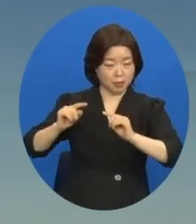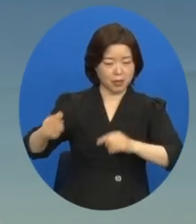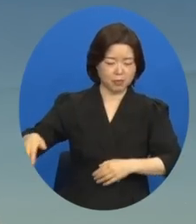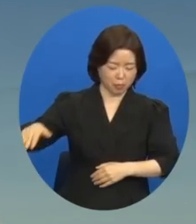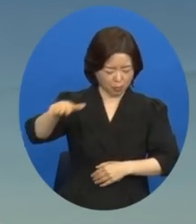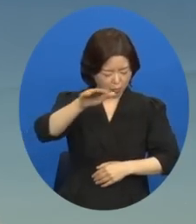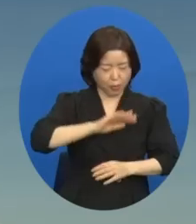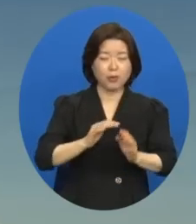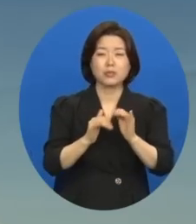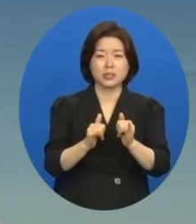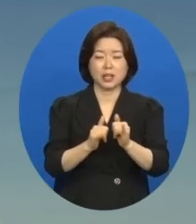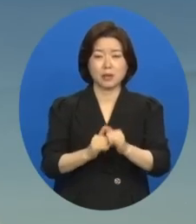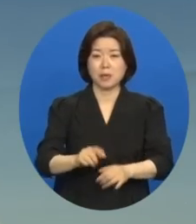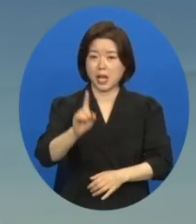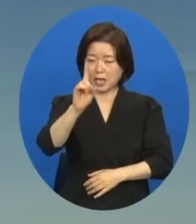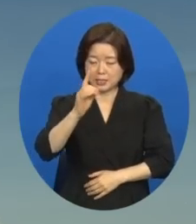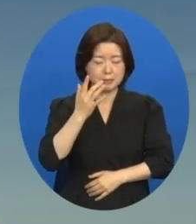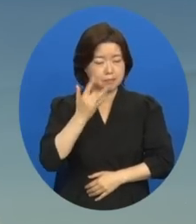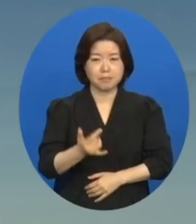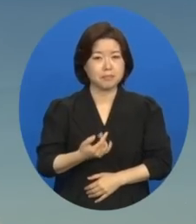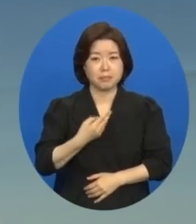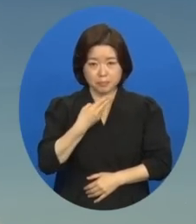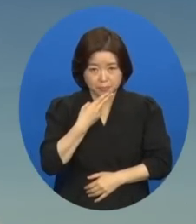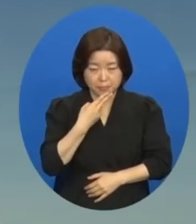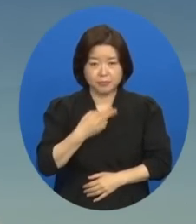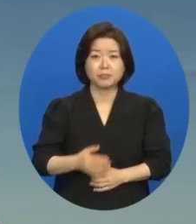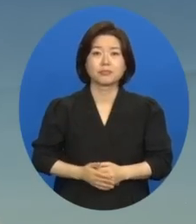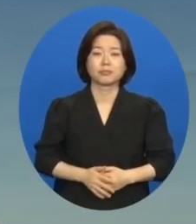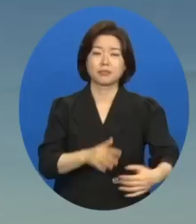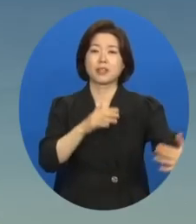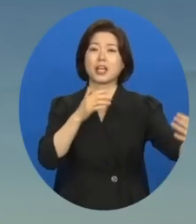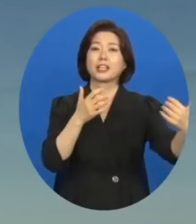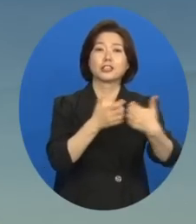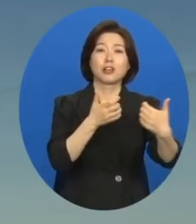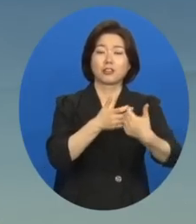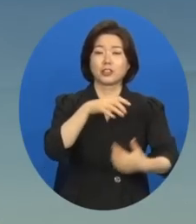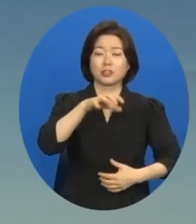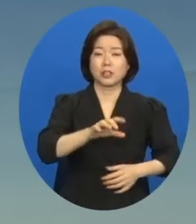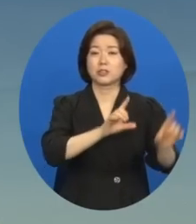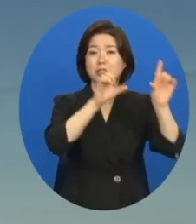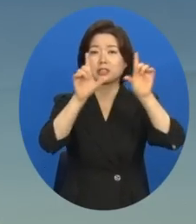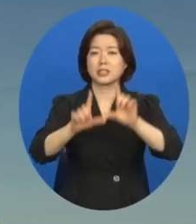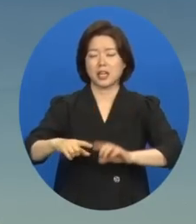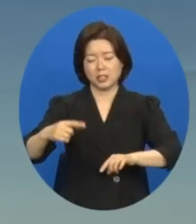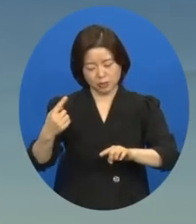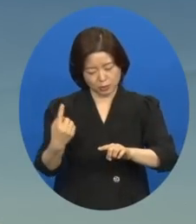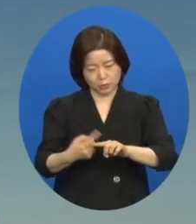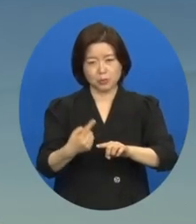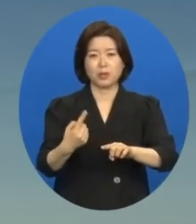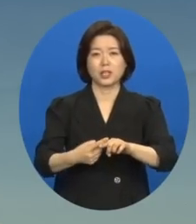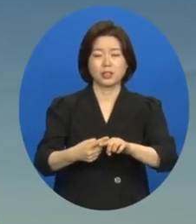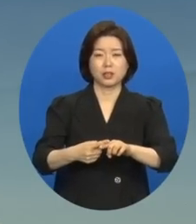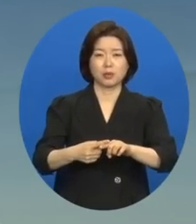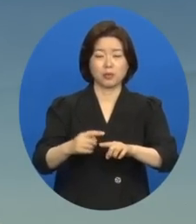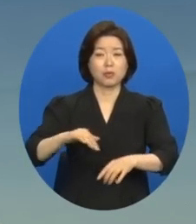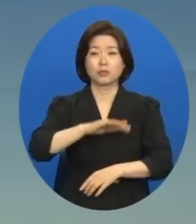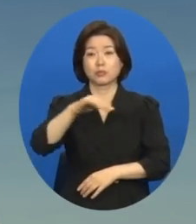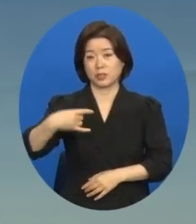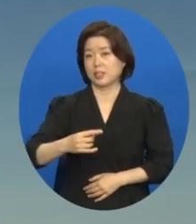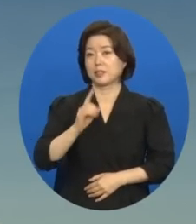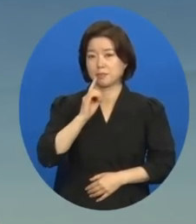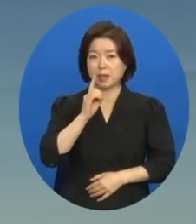분들은 한 사람도 예외 없이 전쟁터에서 살아가고 있다라고 우리에게 말하고